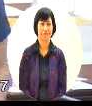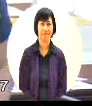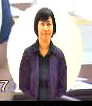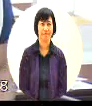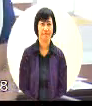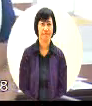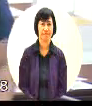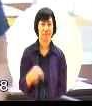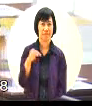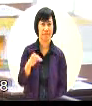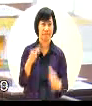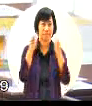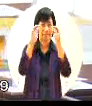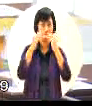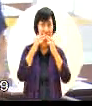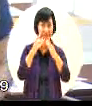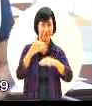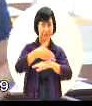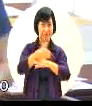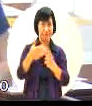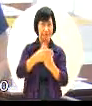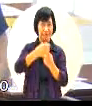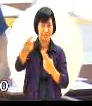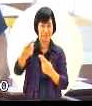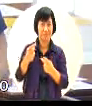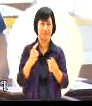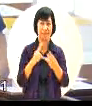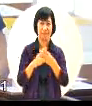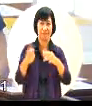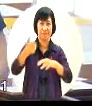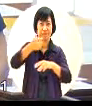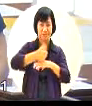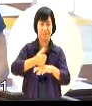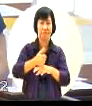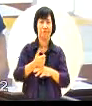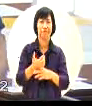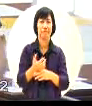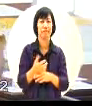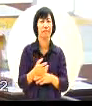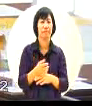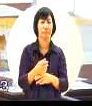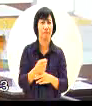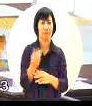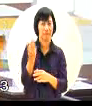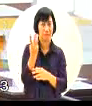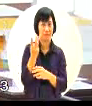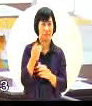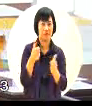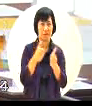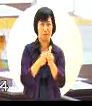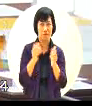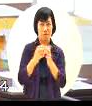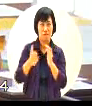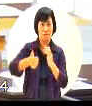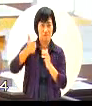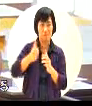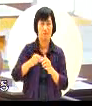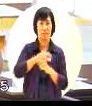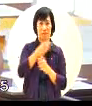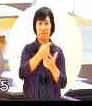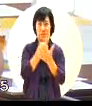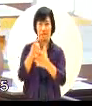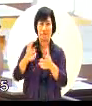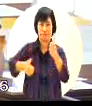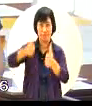在咱管区合并哈，咱主席，咱副咱处长啊，咱三位副处长哈，在做咱各分局长、